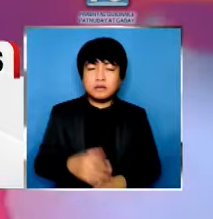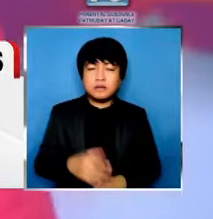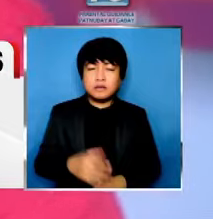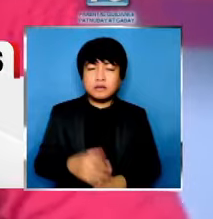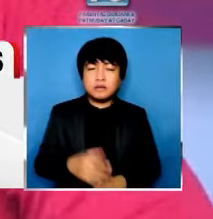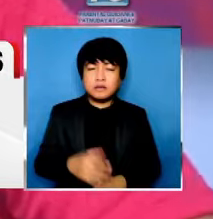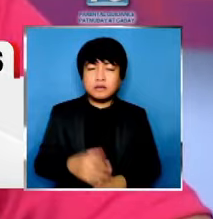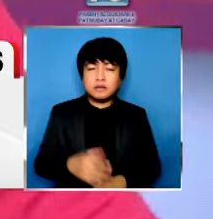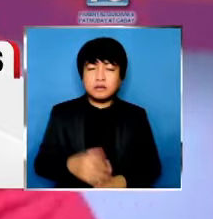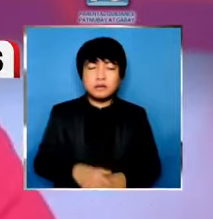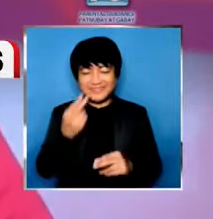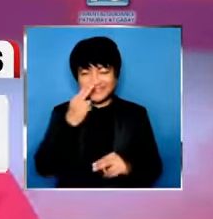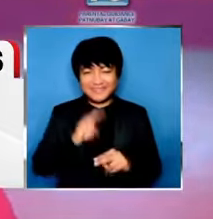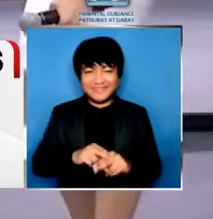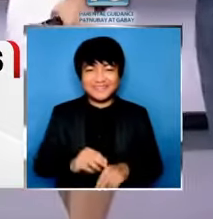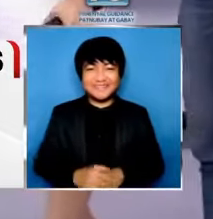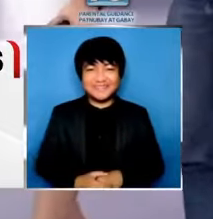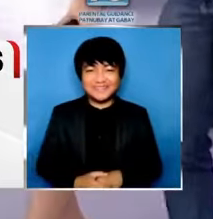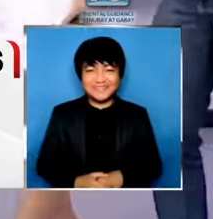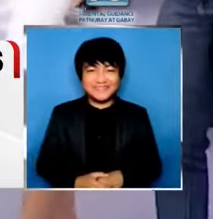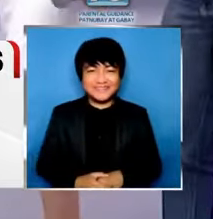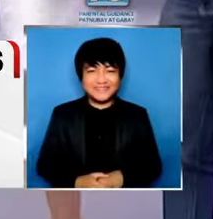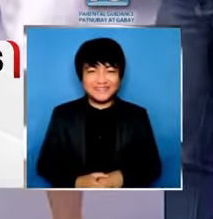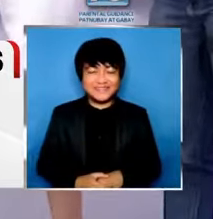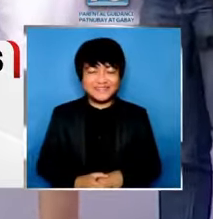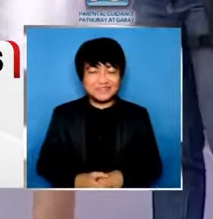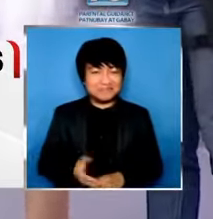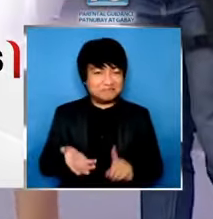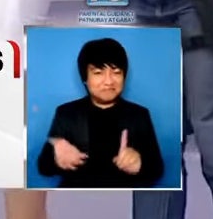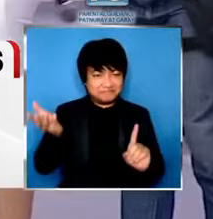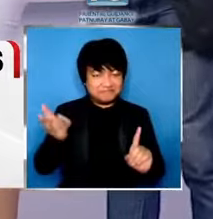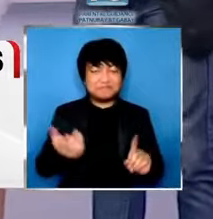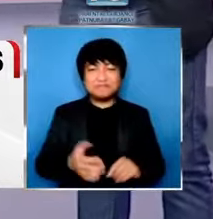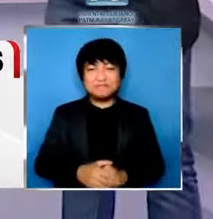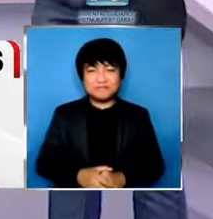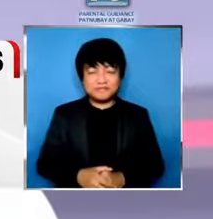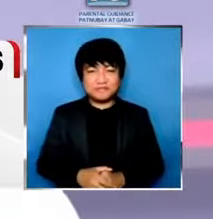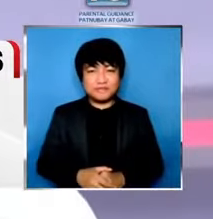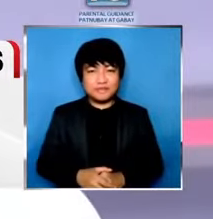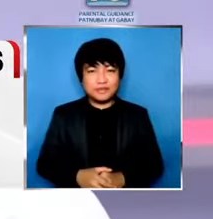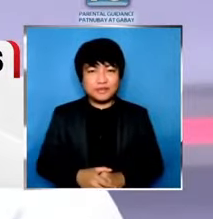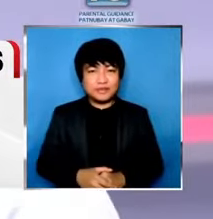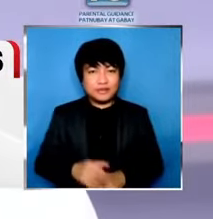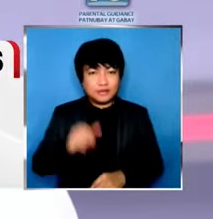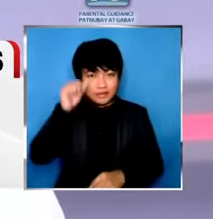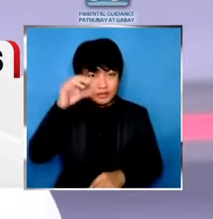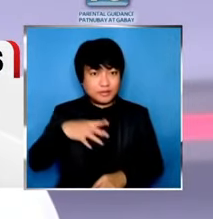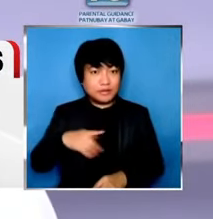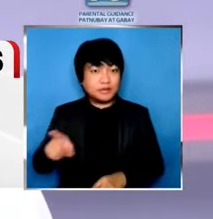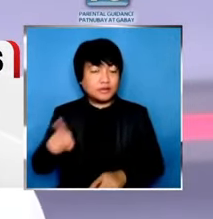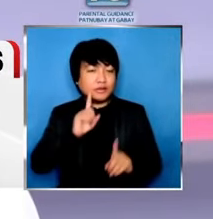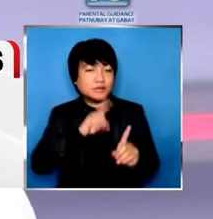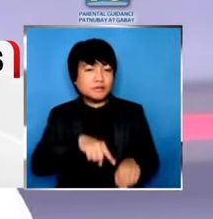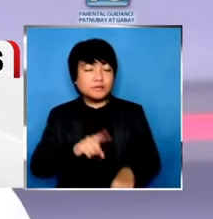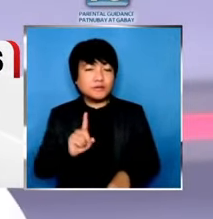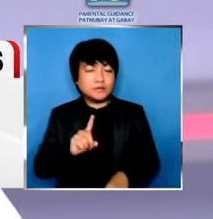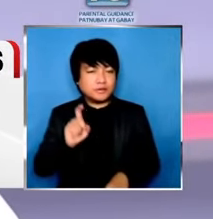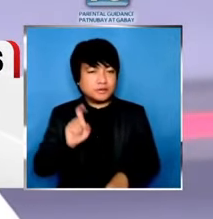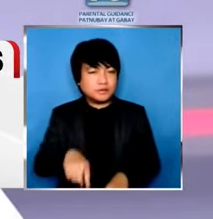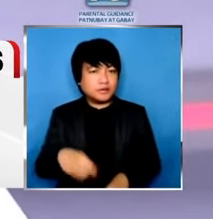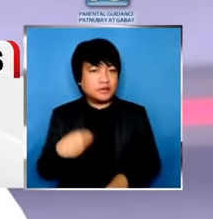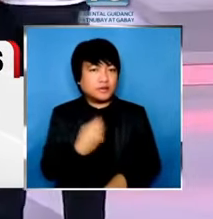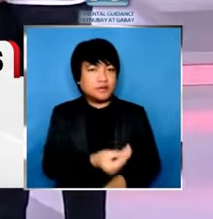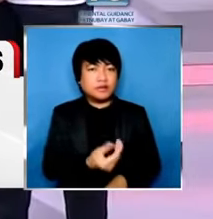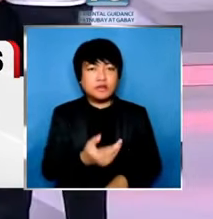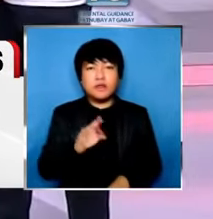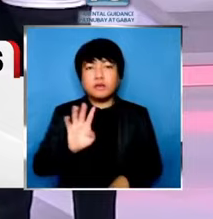Mukhang maganda strategy nyo, ha? Ikaw na ang maraming alam. Okay. Eric, ikaw muna ang unang sasagot. Kailangan ka magbigay ng apat